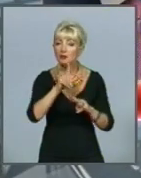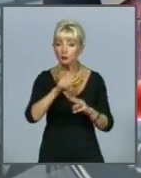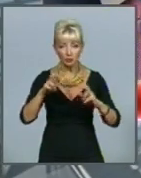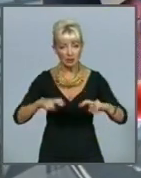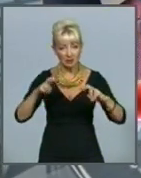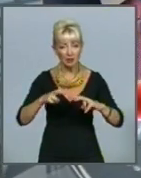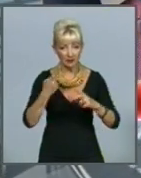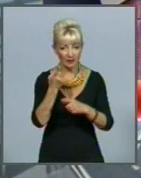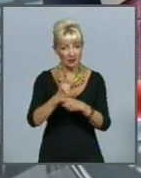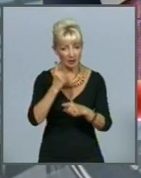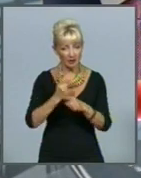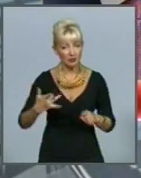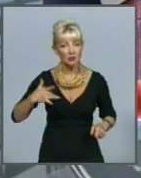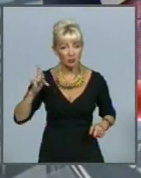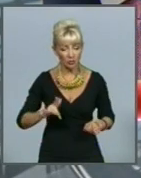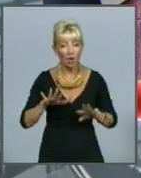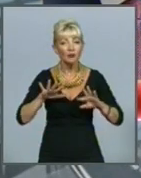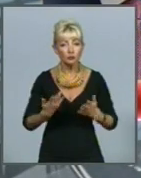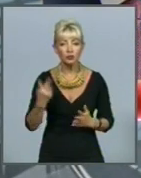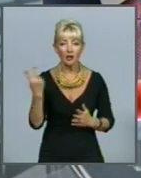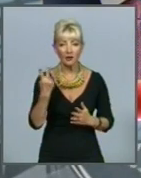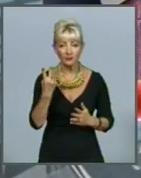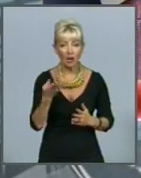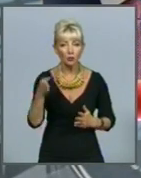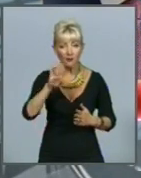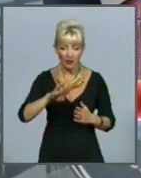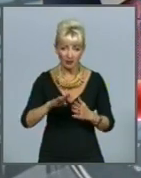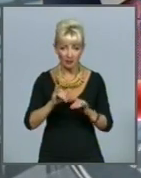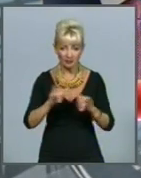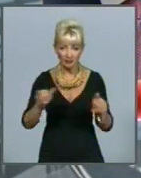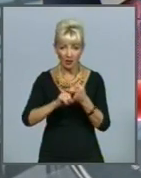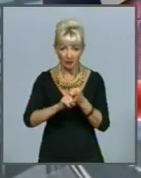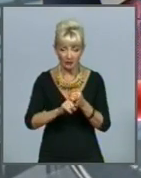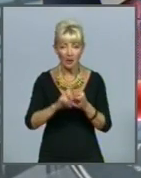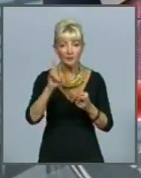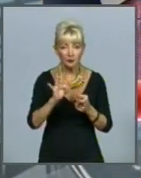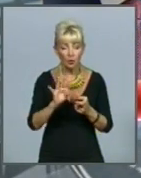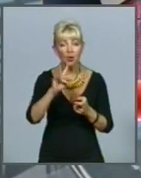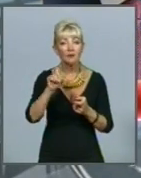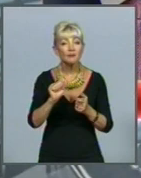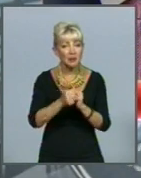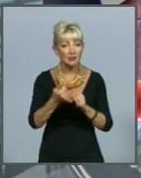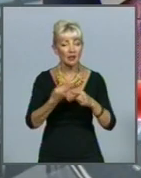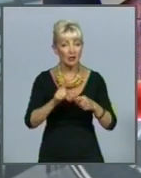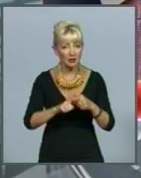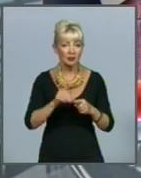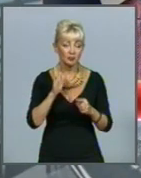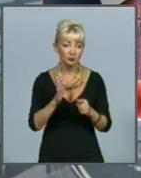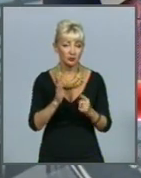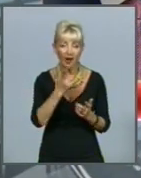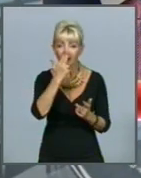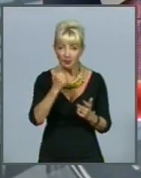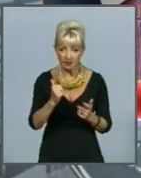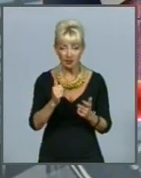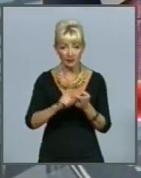обмежувальних заходів в разі другої хвилі поширення коронавіруса, а замість цього буде покладатися на адаптивний карантин і локалізацію сплесків